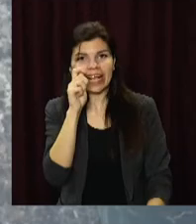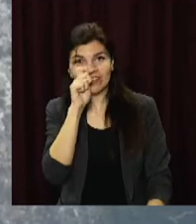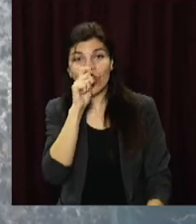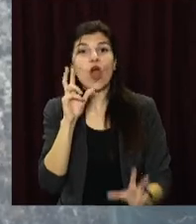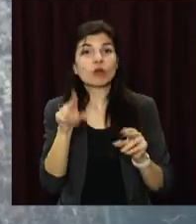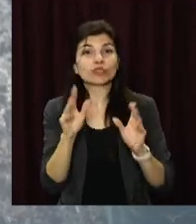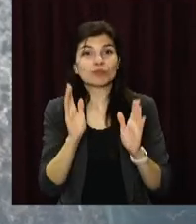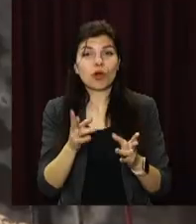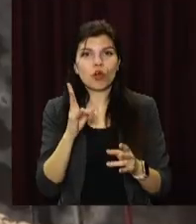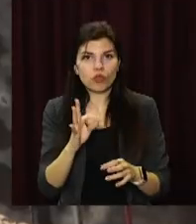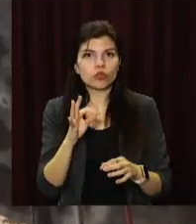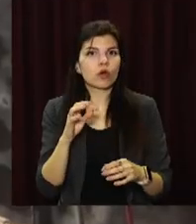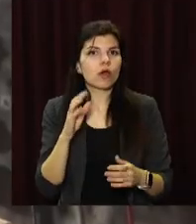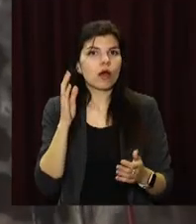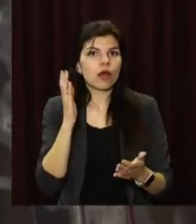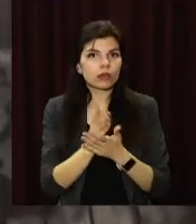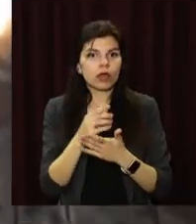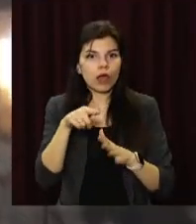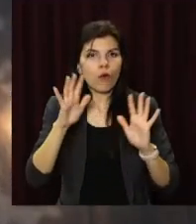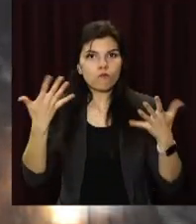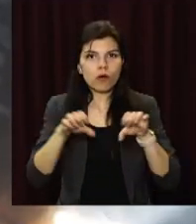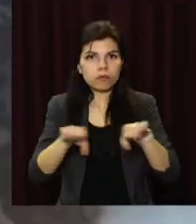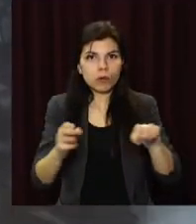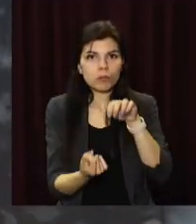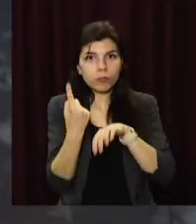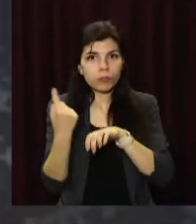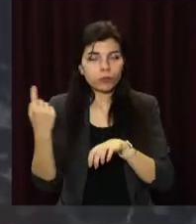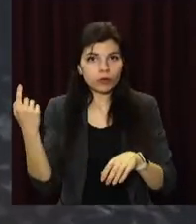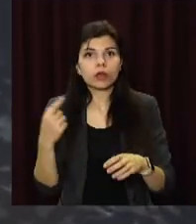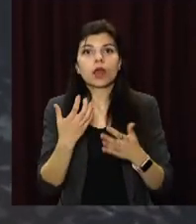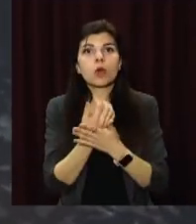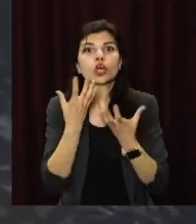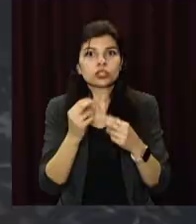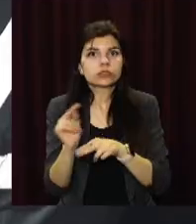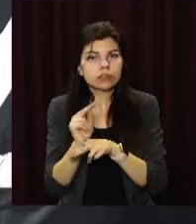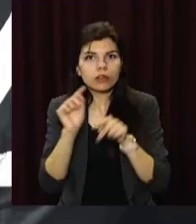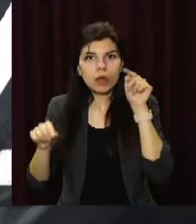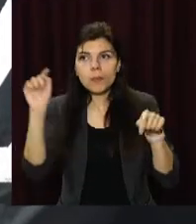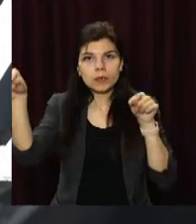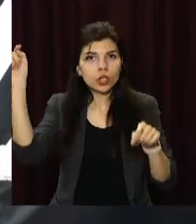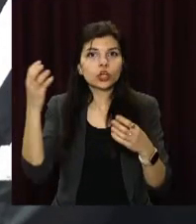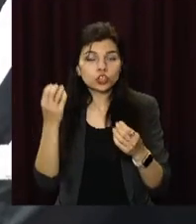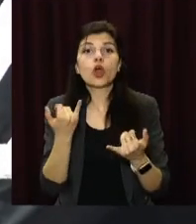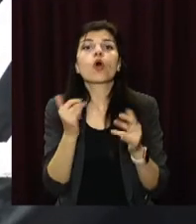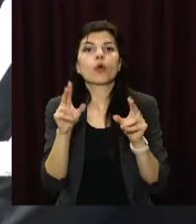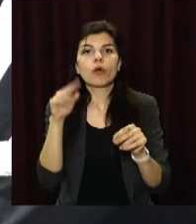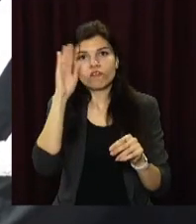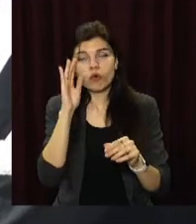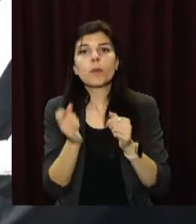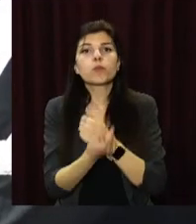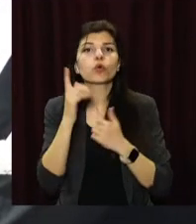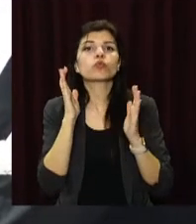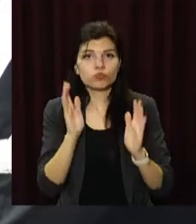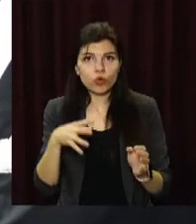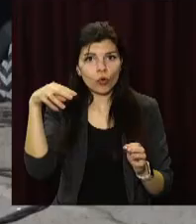квітня. Втім, трапилися прориви труб. І роботи ще тривають на декількох локаціях. Тепер обіцяють, вода з'явиться